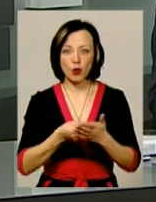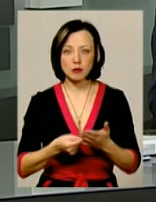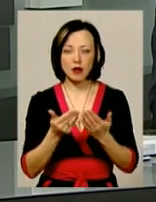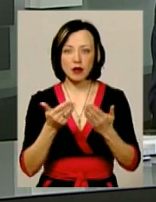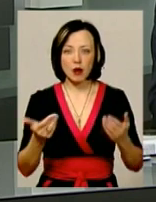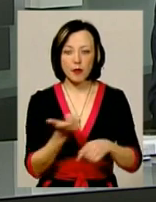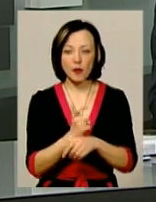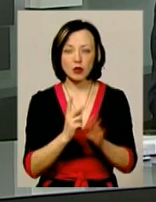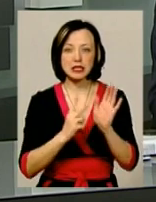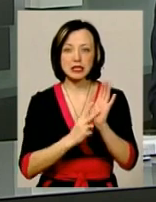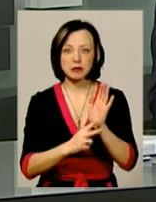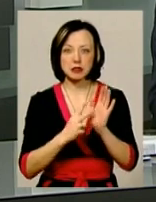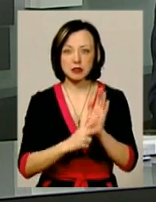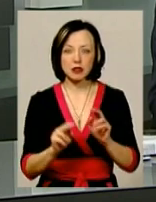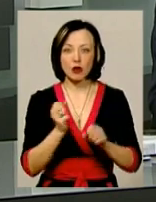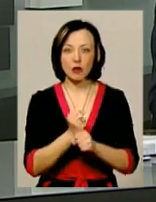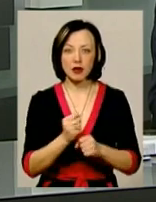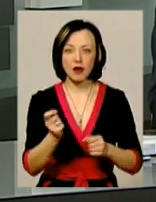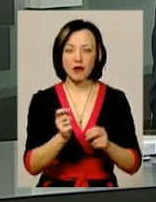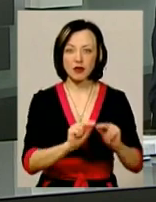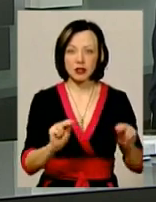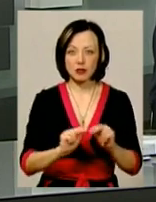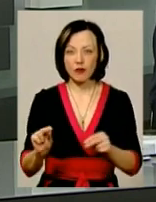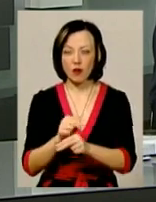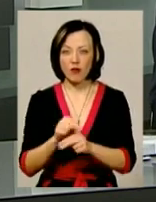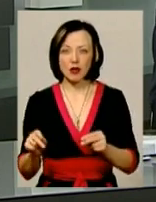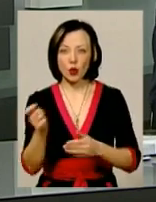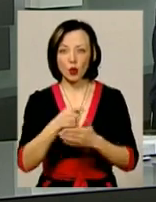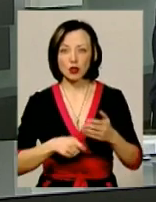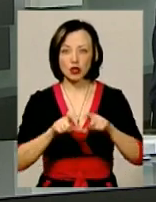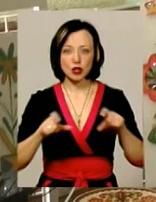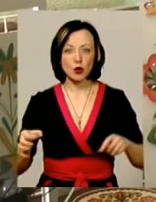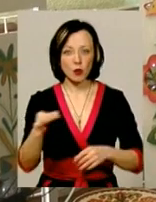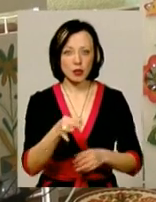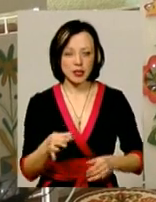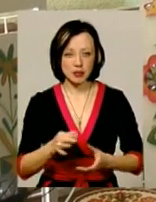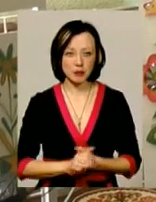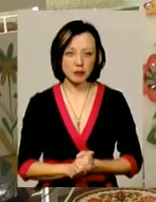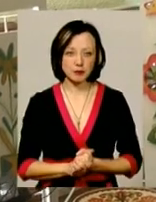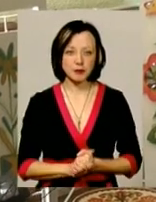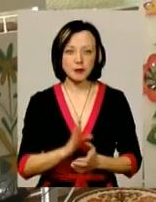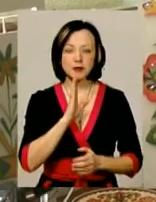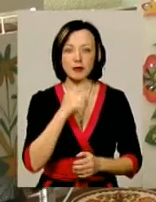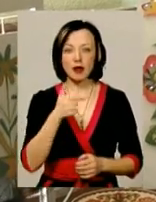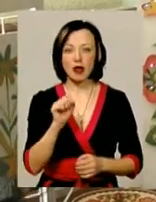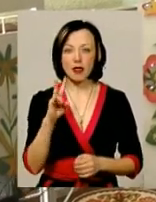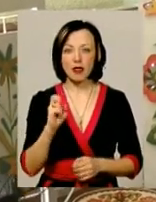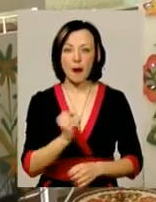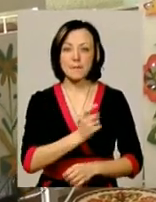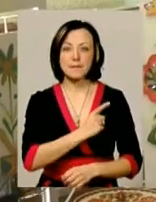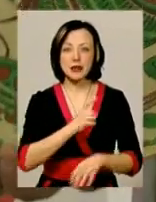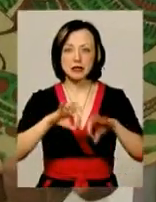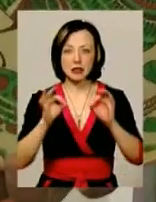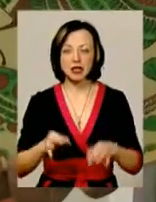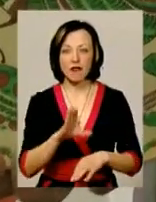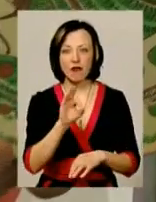експозиції понад 70 робіт викладачів та вихованців художніх шкіл краю. Пані Ганна, мисткиня з Волочиська,